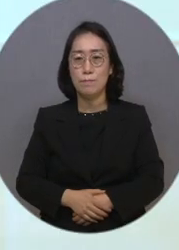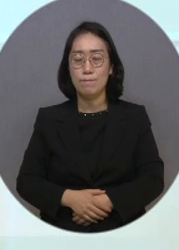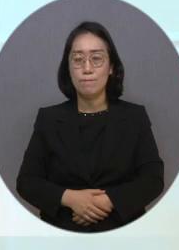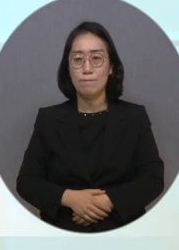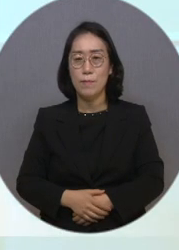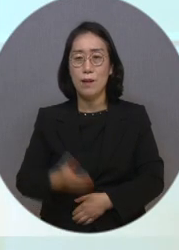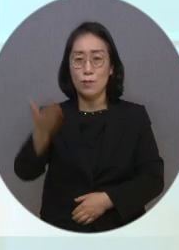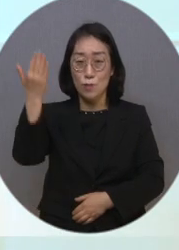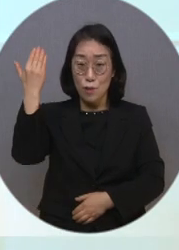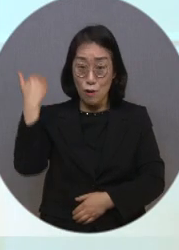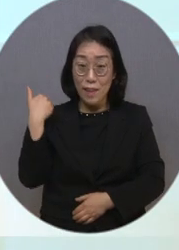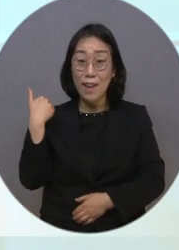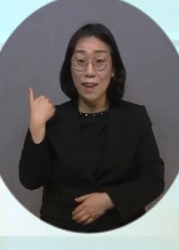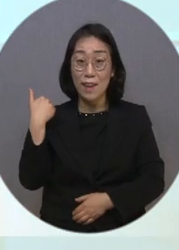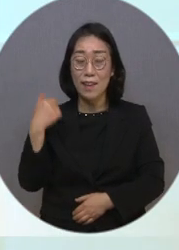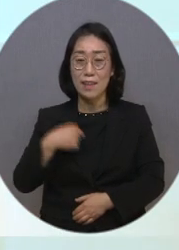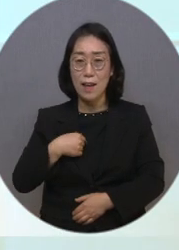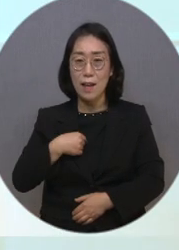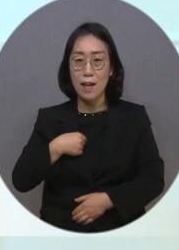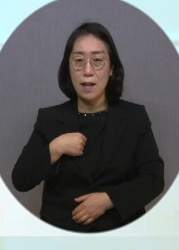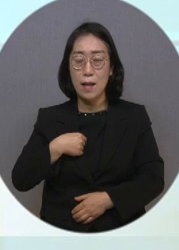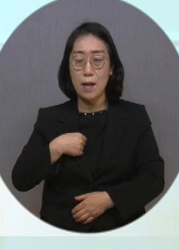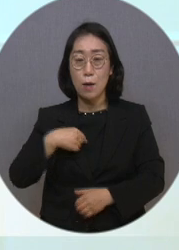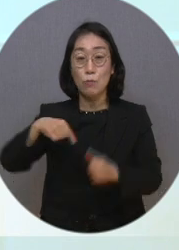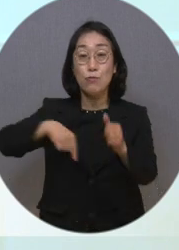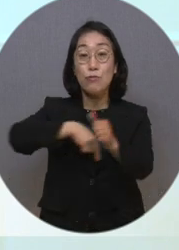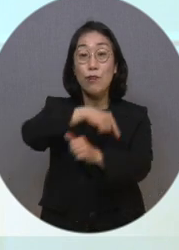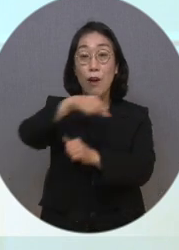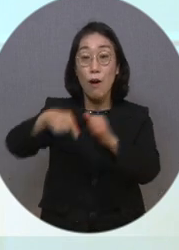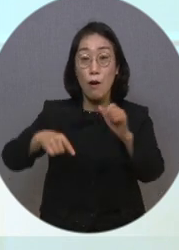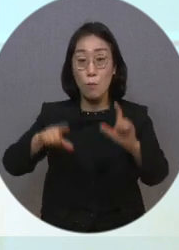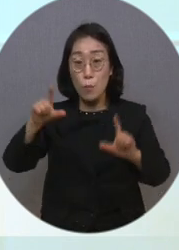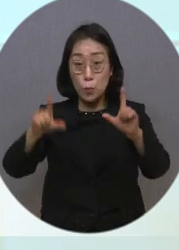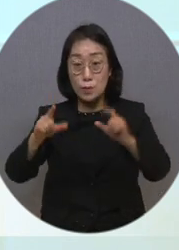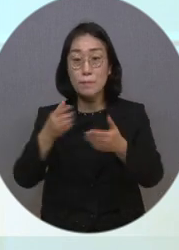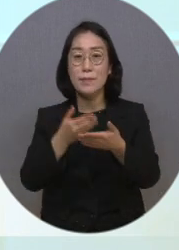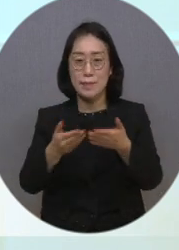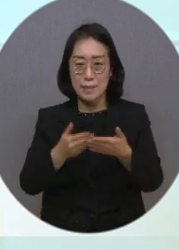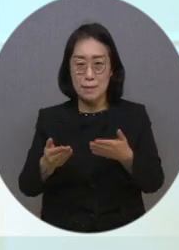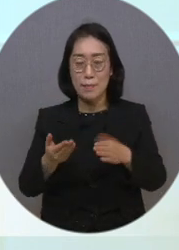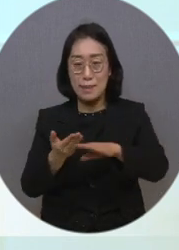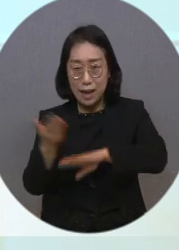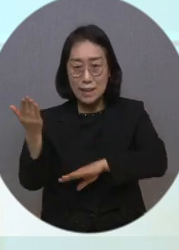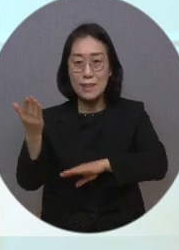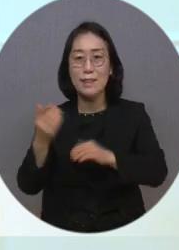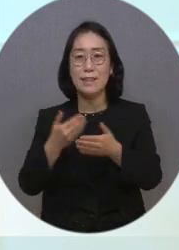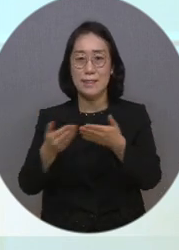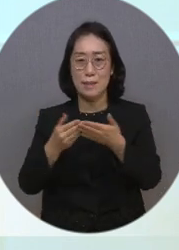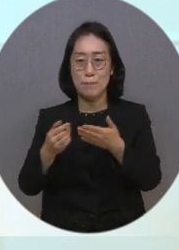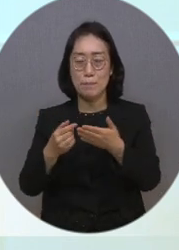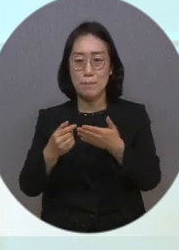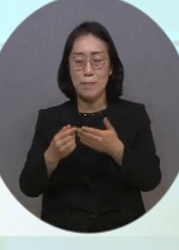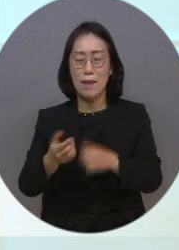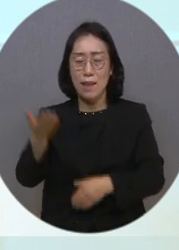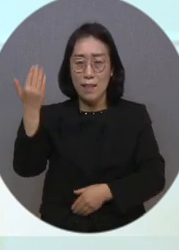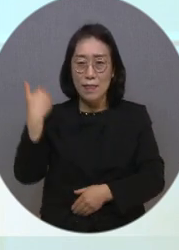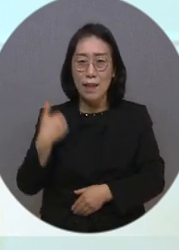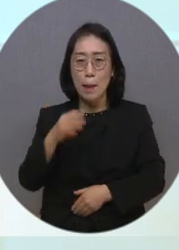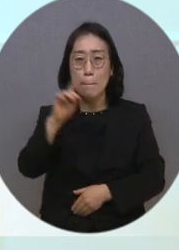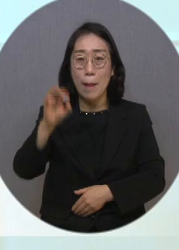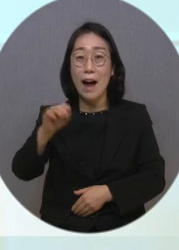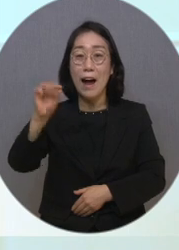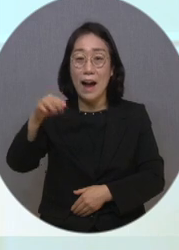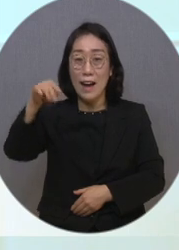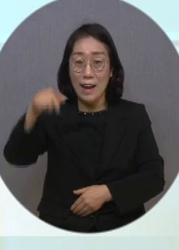자네는 그 풍경이나 다른 작품을 많이 그려보기도 했습니다 한때는 방앗간